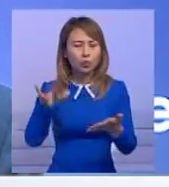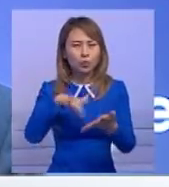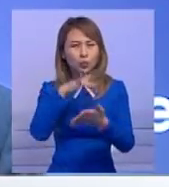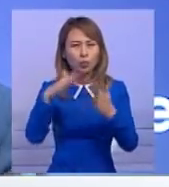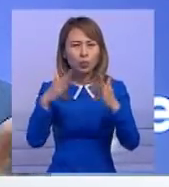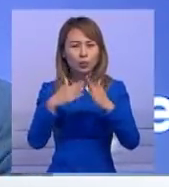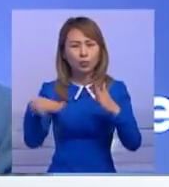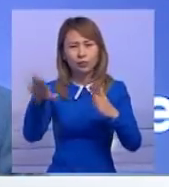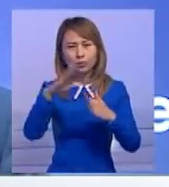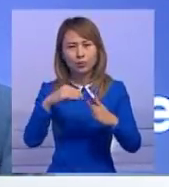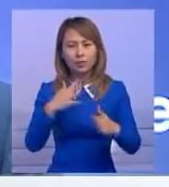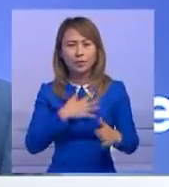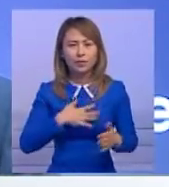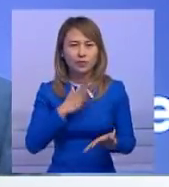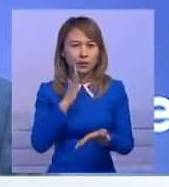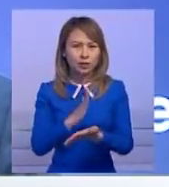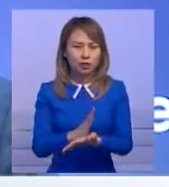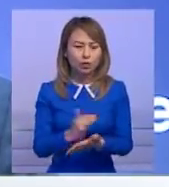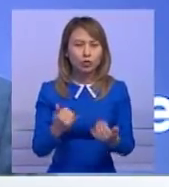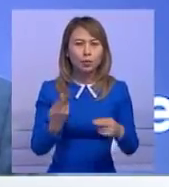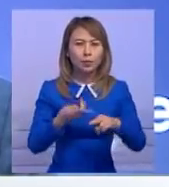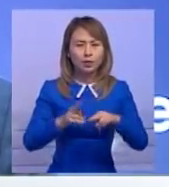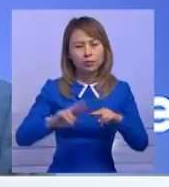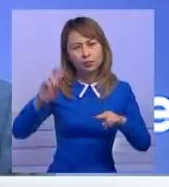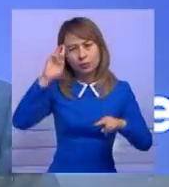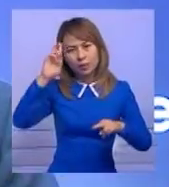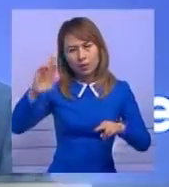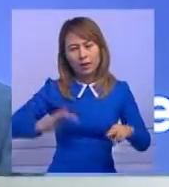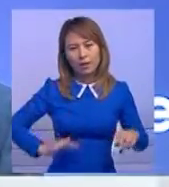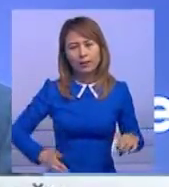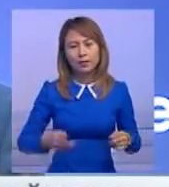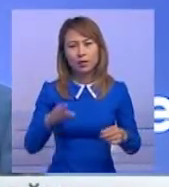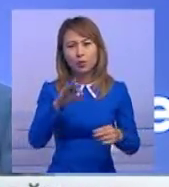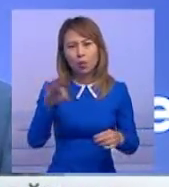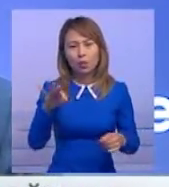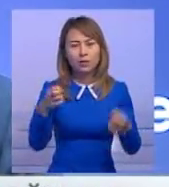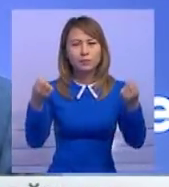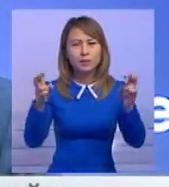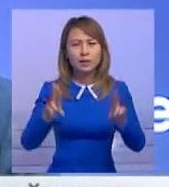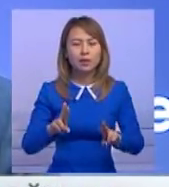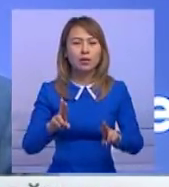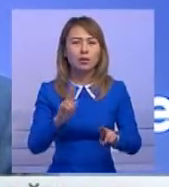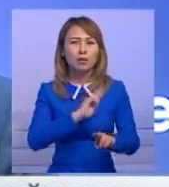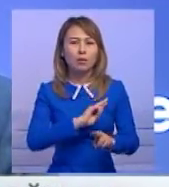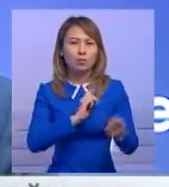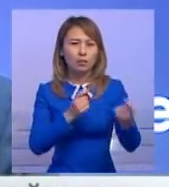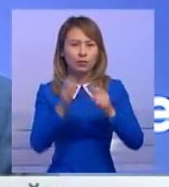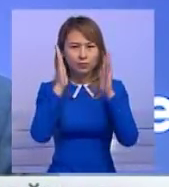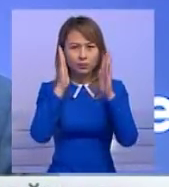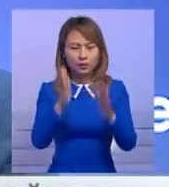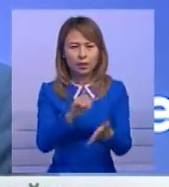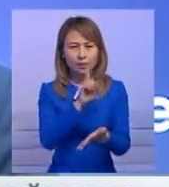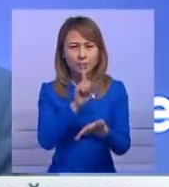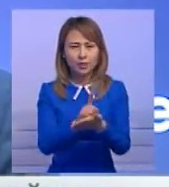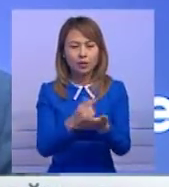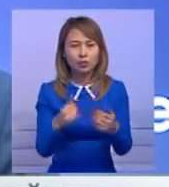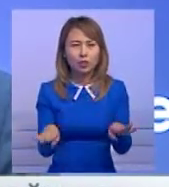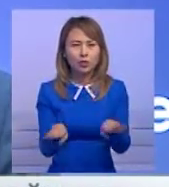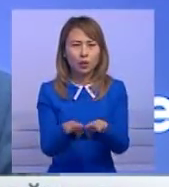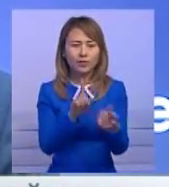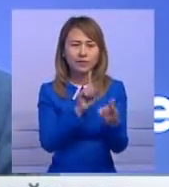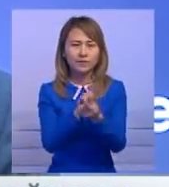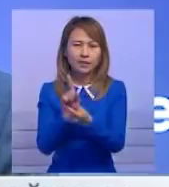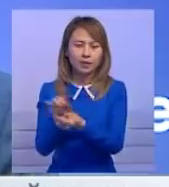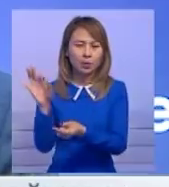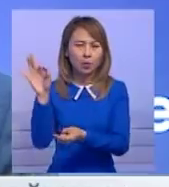ахуалына алаңдаушылық көп. Сондықтан мемлекеттік жекеменшік әріптестік арқылы жоба авторларымен жұмыс істеу басты міндетіміз. Дәл осындай